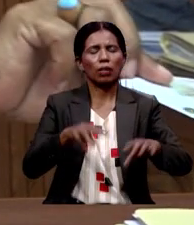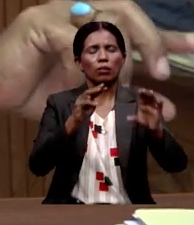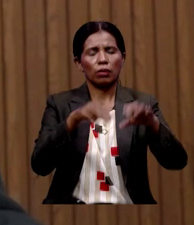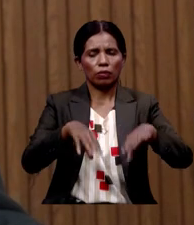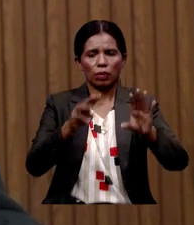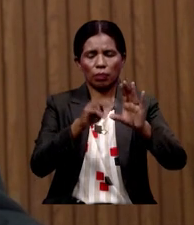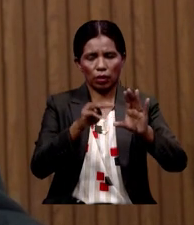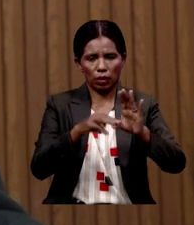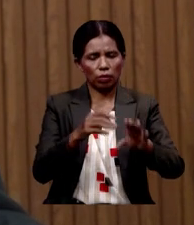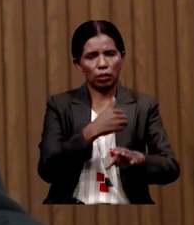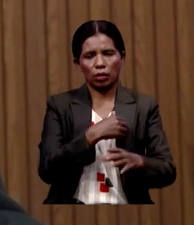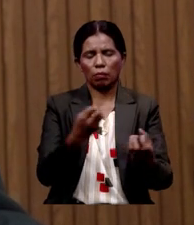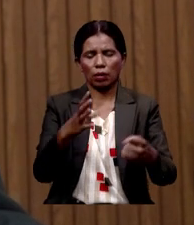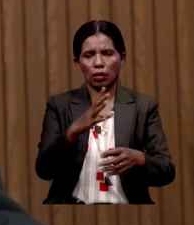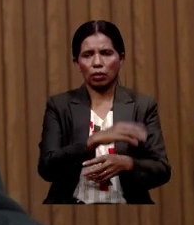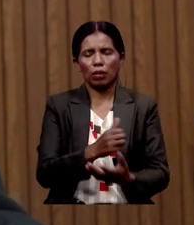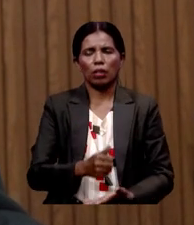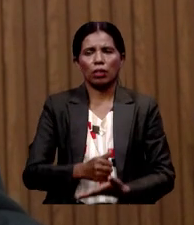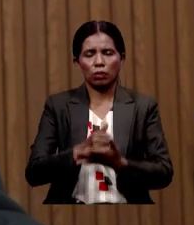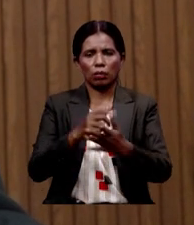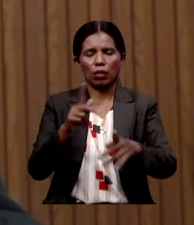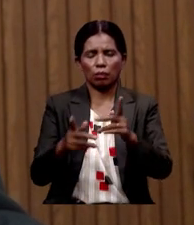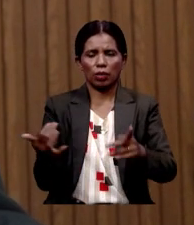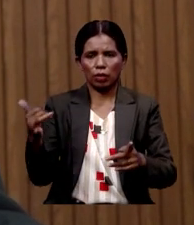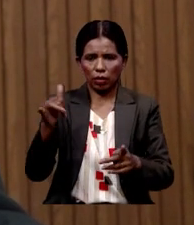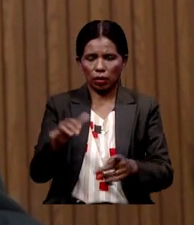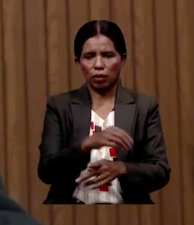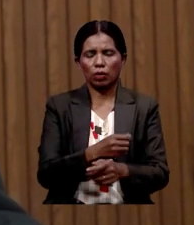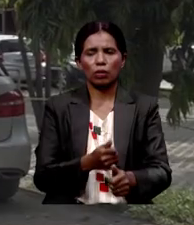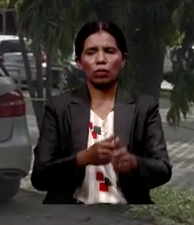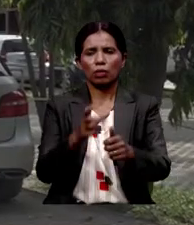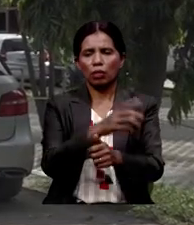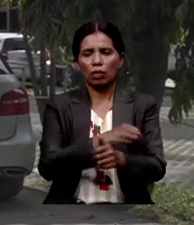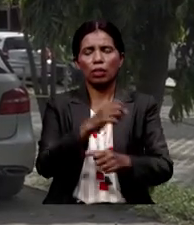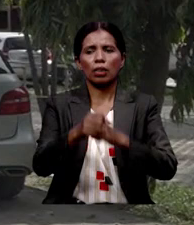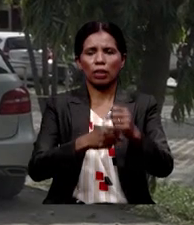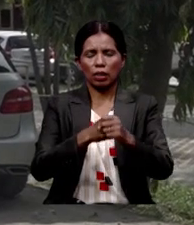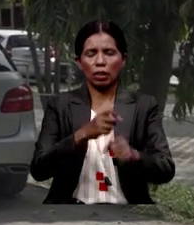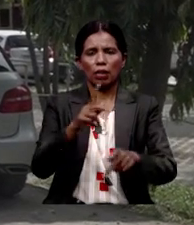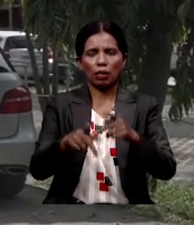sidak suficiente ho di responde necesidade consumidor nian ne be tu ir estimasaun cada tinan ema